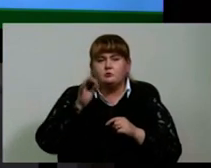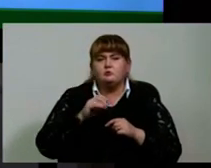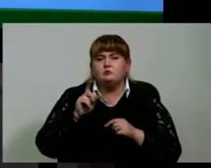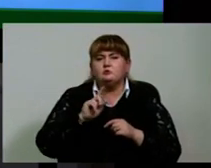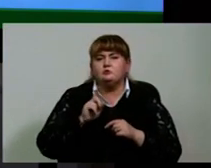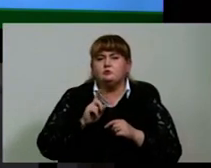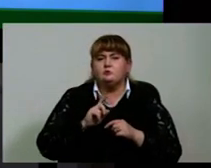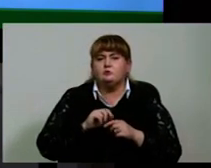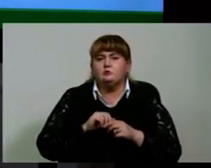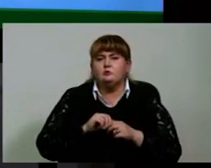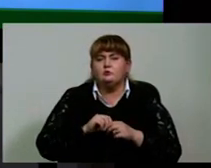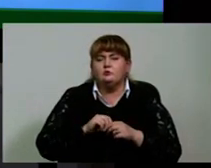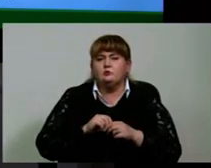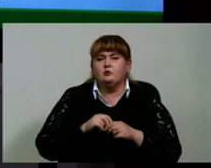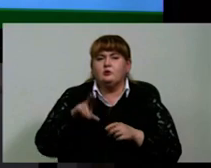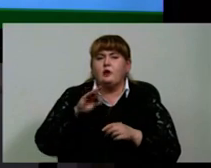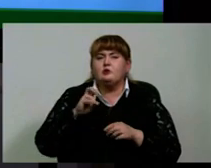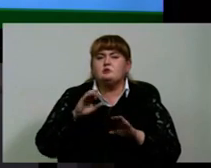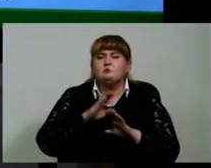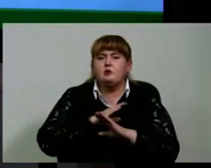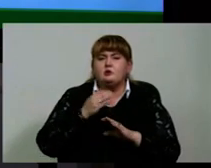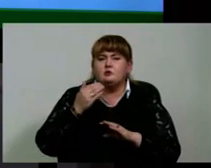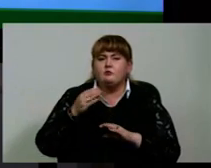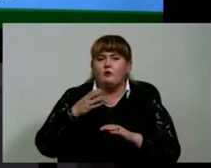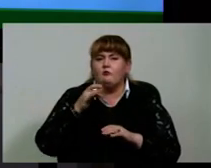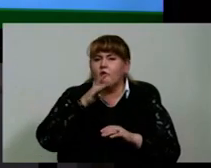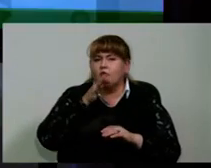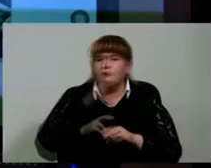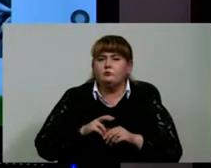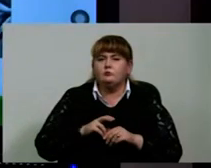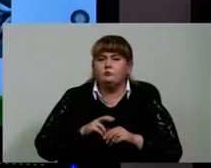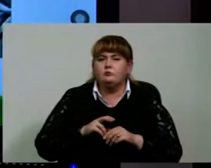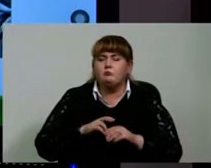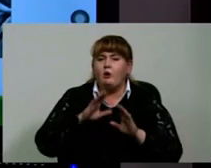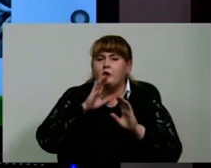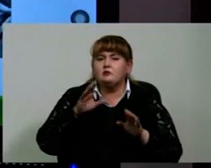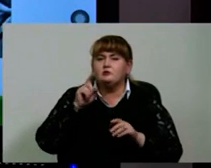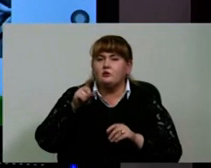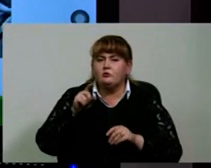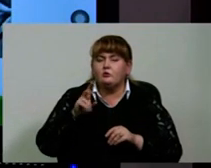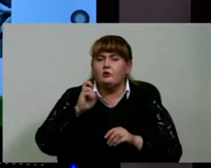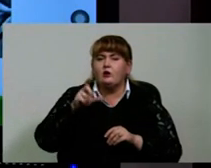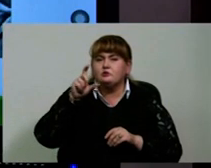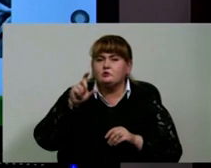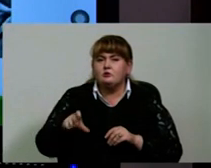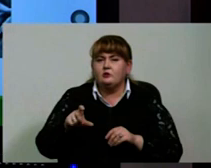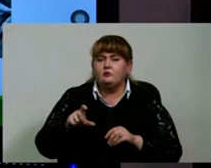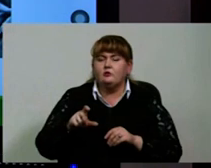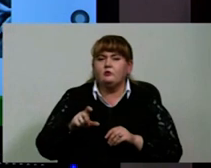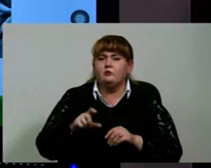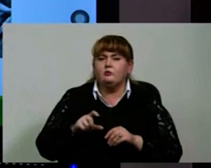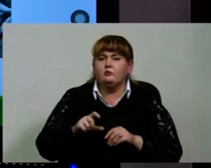что даже смерть его во время съемок фильма – показатель того, как человек